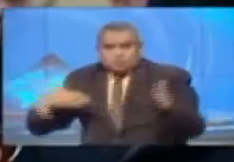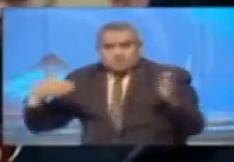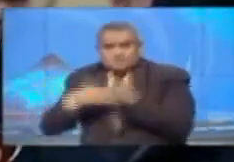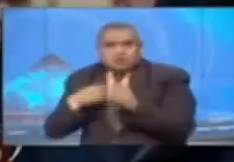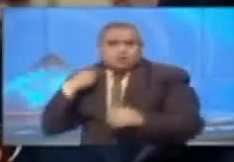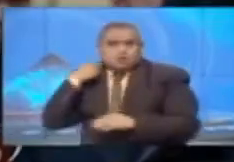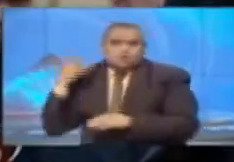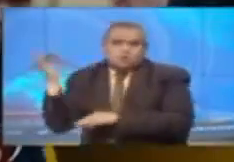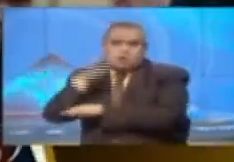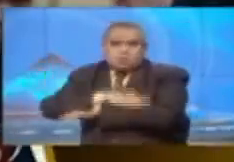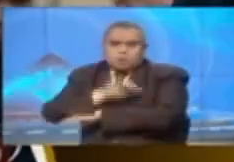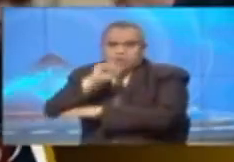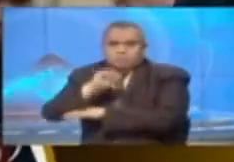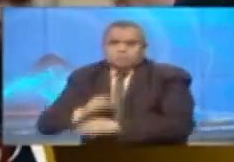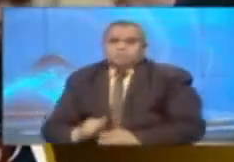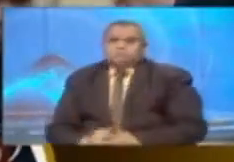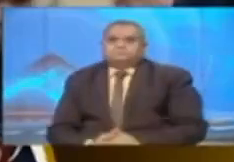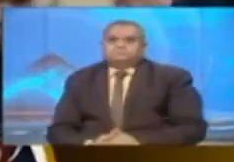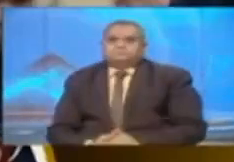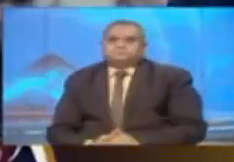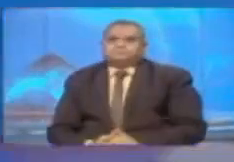لتشكيل الحكومة.